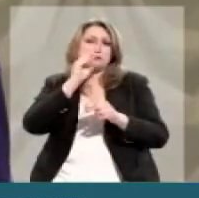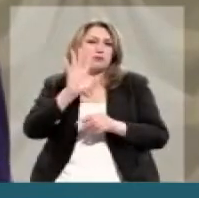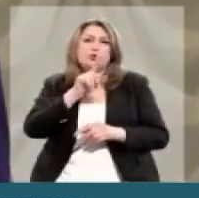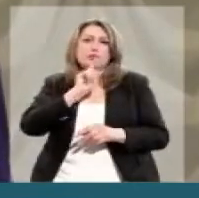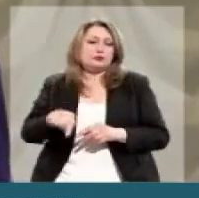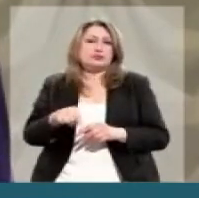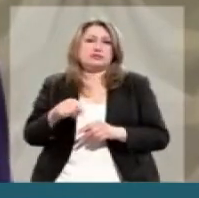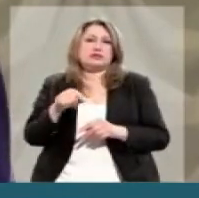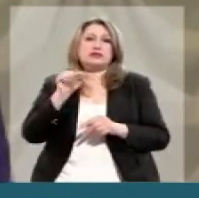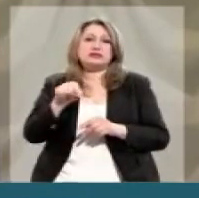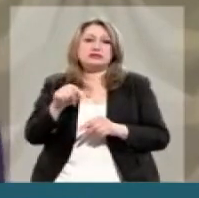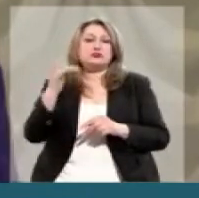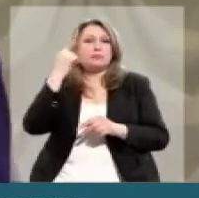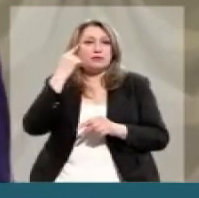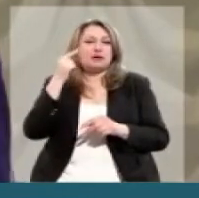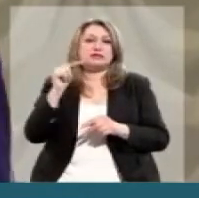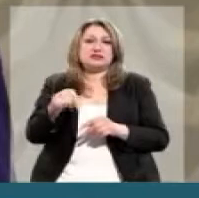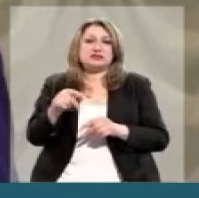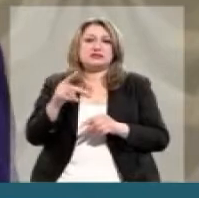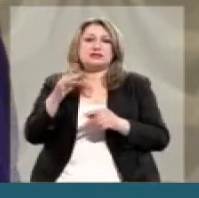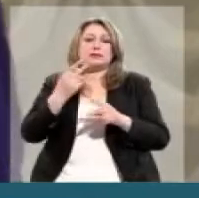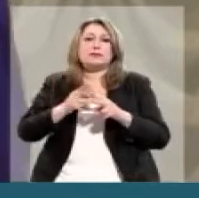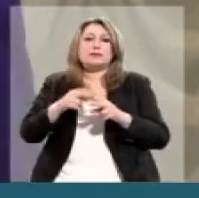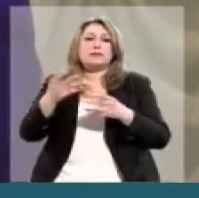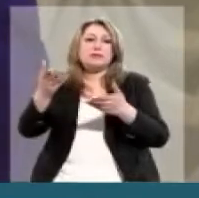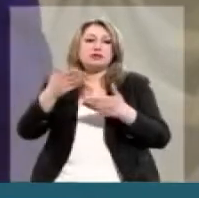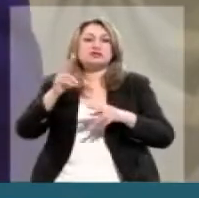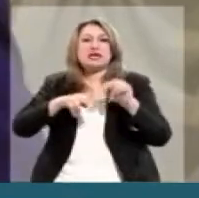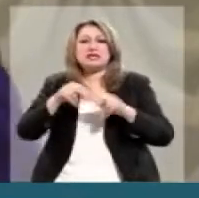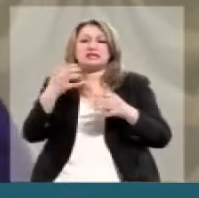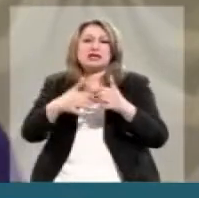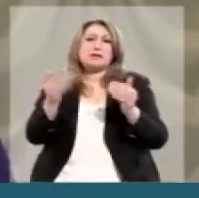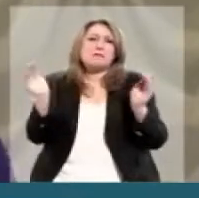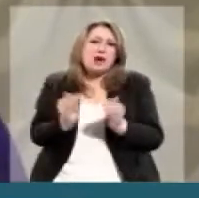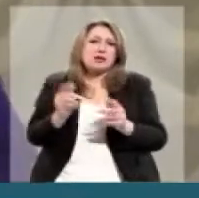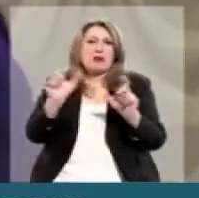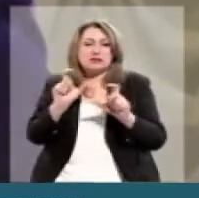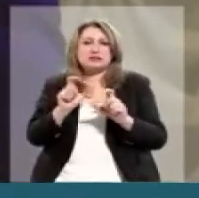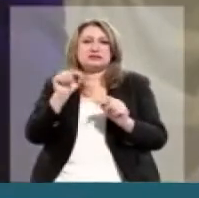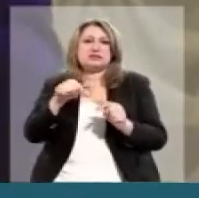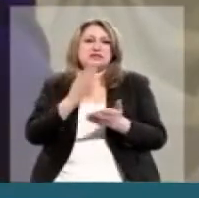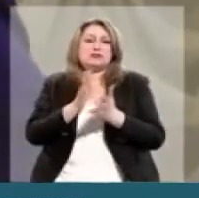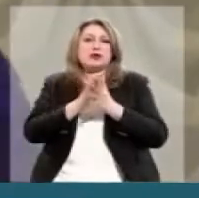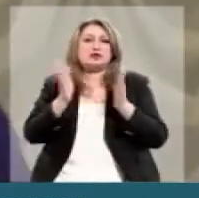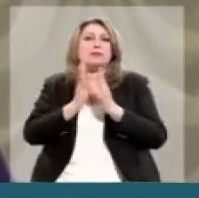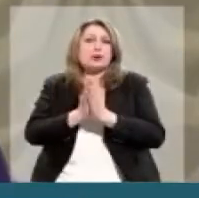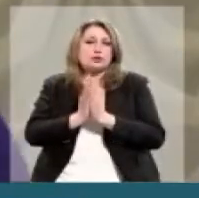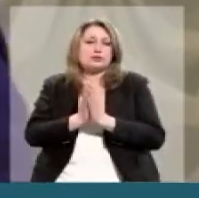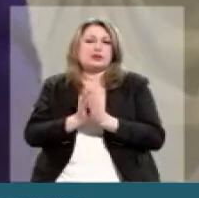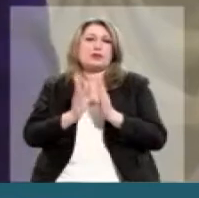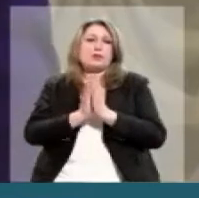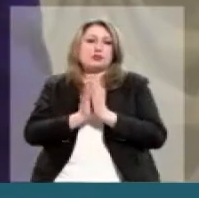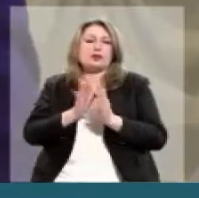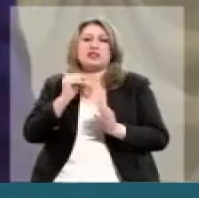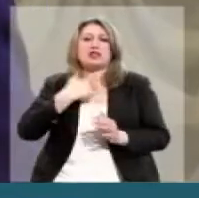понимать, здесь никаких угроз нет, и поэтому и приглашал все мелкие магазины, средние. Здесь есть большая просьба. И просьба